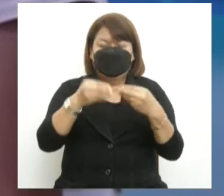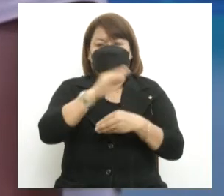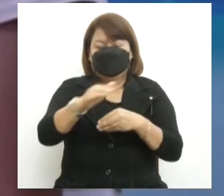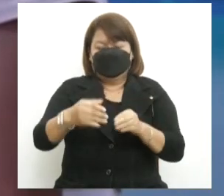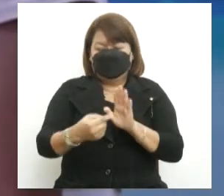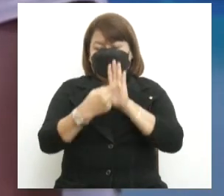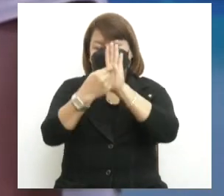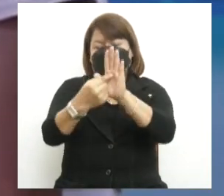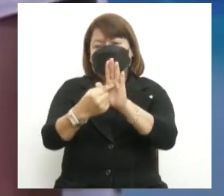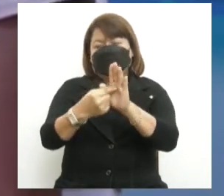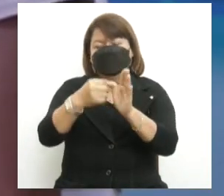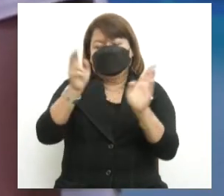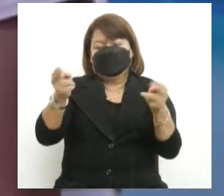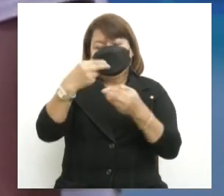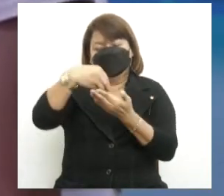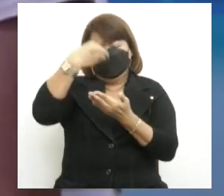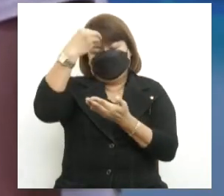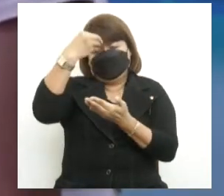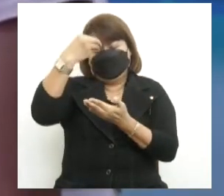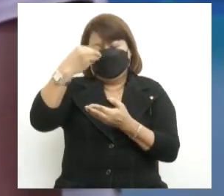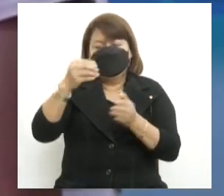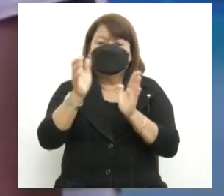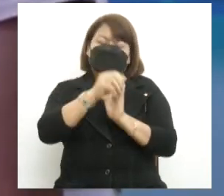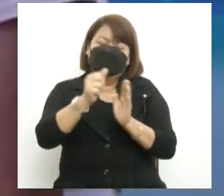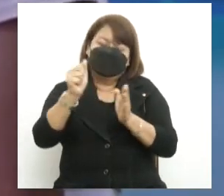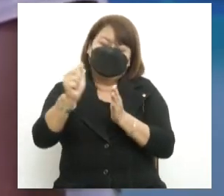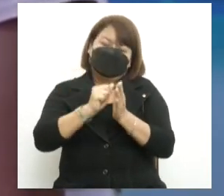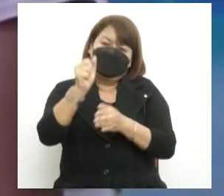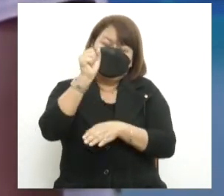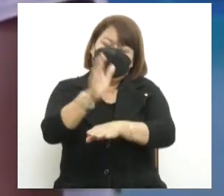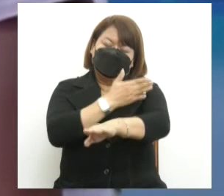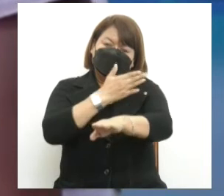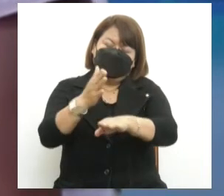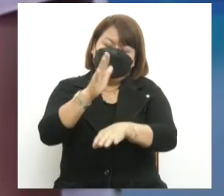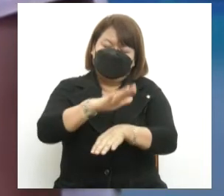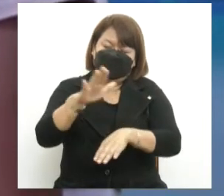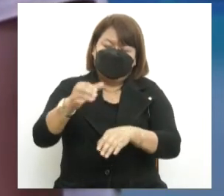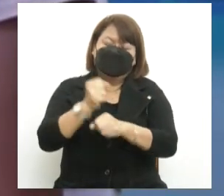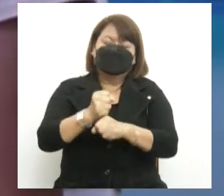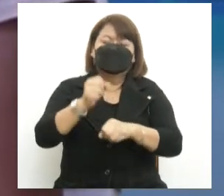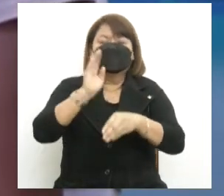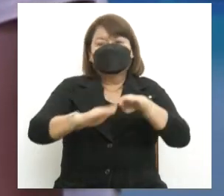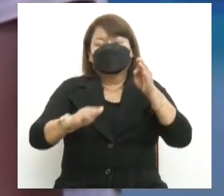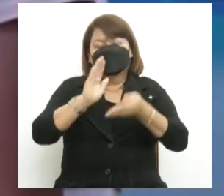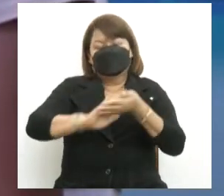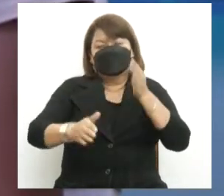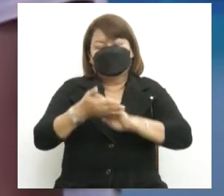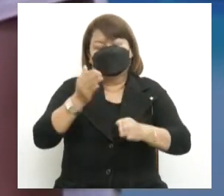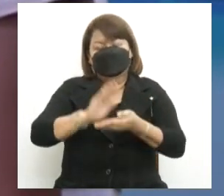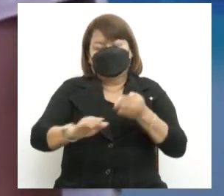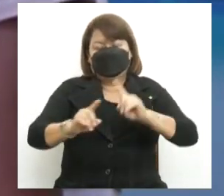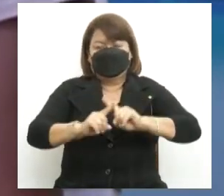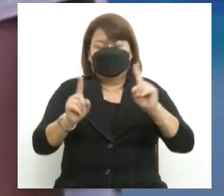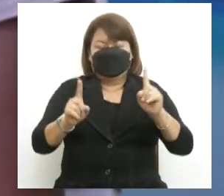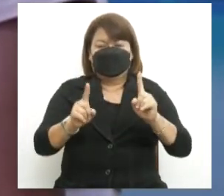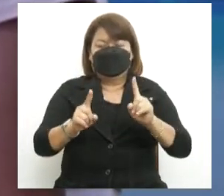ำเสนอหน้าชั้นเรียนการให้นักเรียนออกมาร้องเพลงการให้นักเรียนทำชิ้นงานการให้นักเรียนได้ประดิษฐ์ชิ้นงาน